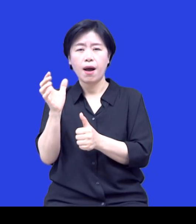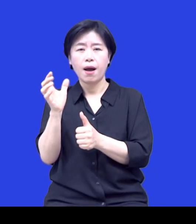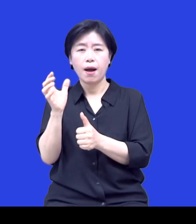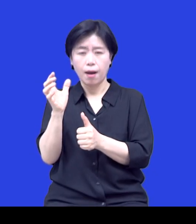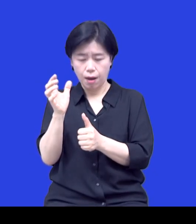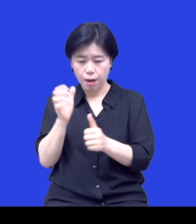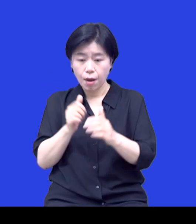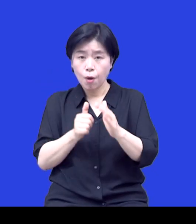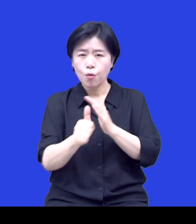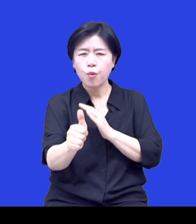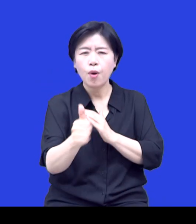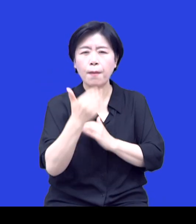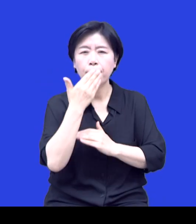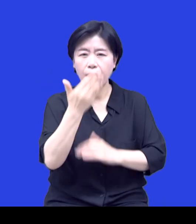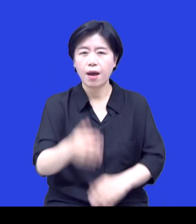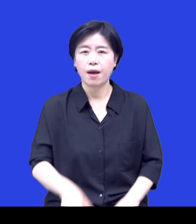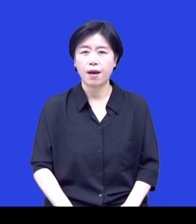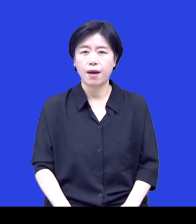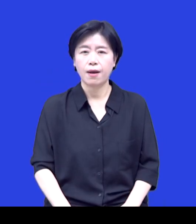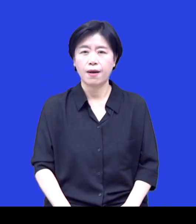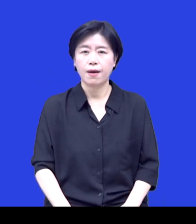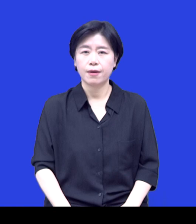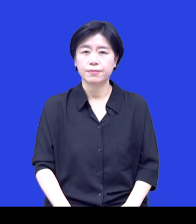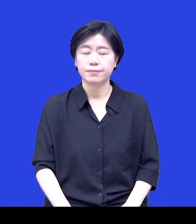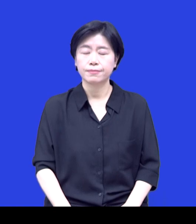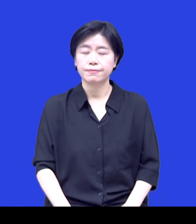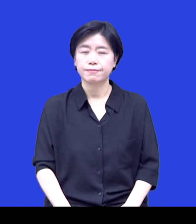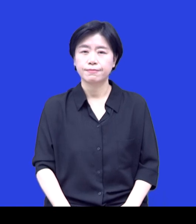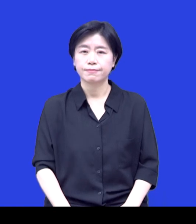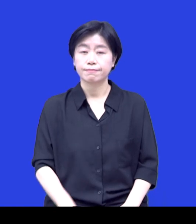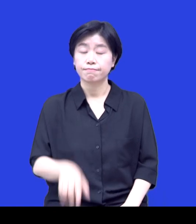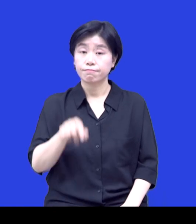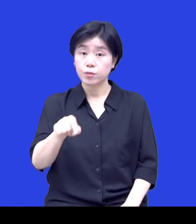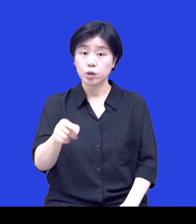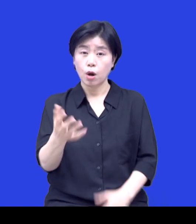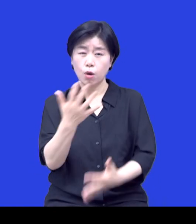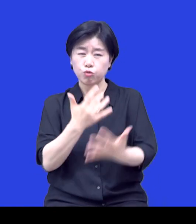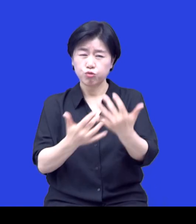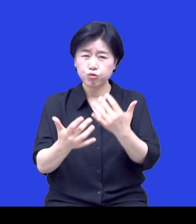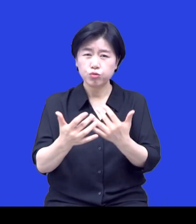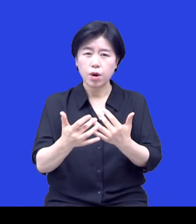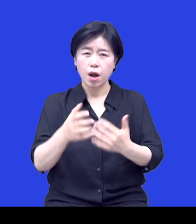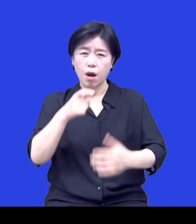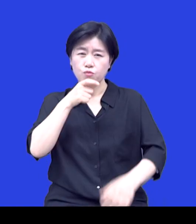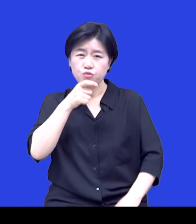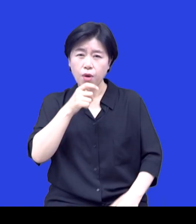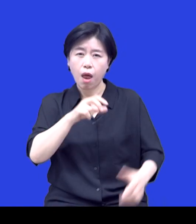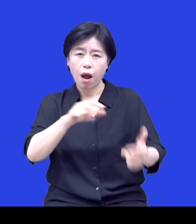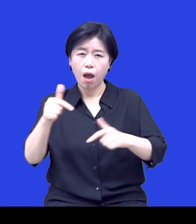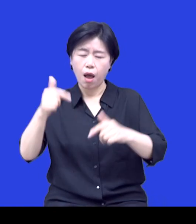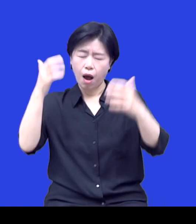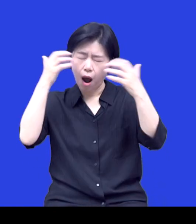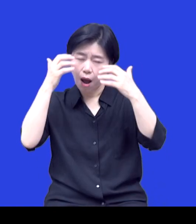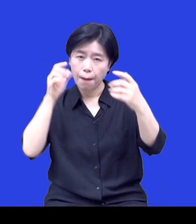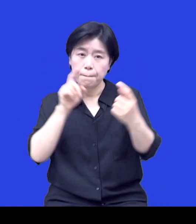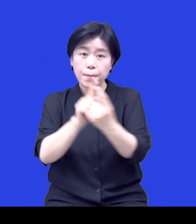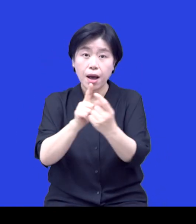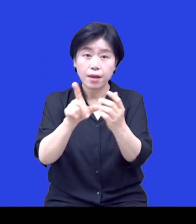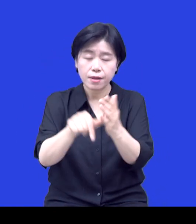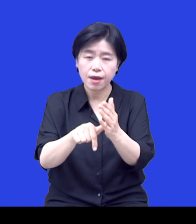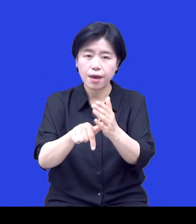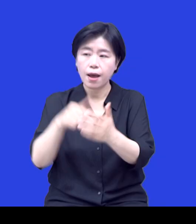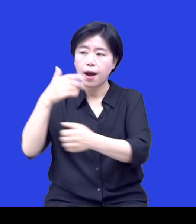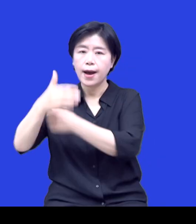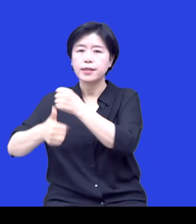네. 그거를 반드시 그래서 네가 불 가운데로 지날지라도 물 가운데로 지날지라도 내가 너와 함께 한다는 말을